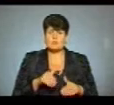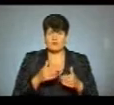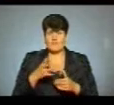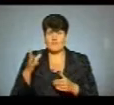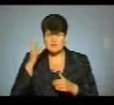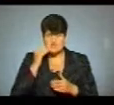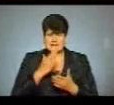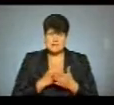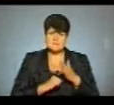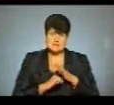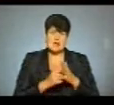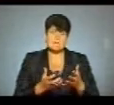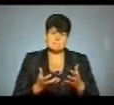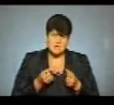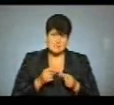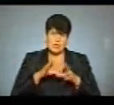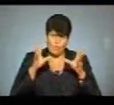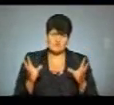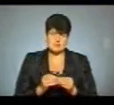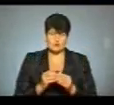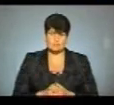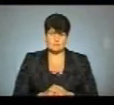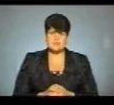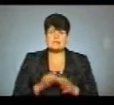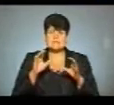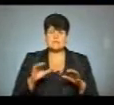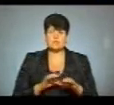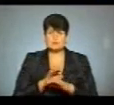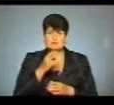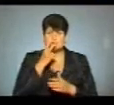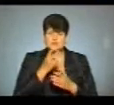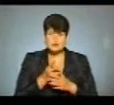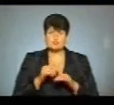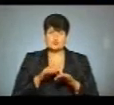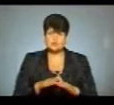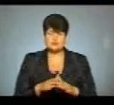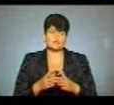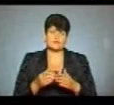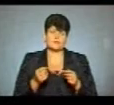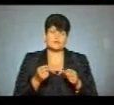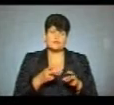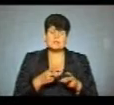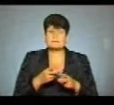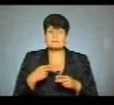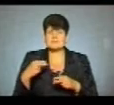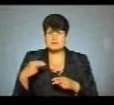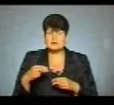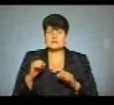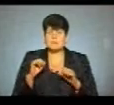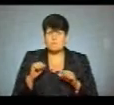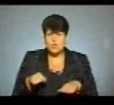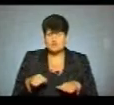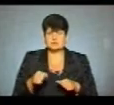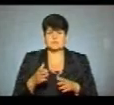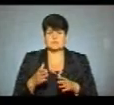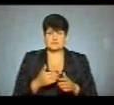вважаю, що є підстави для прийняття його в цілому. Законопроєкт передбачає, що процедуру імпічменту може ініціювати більшість народних депутатів